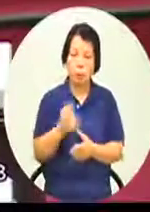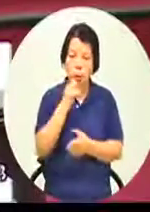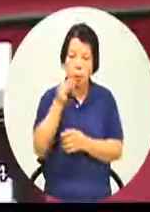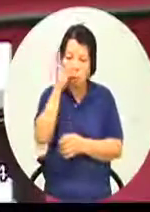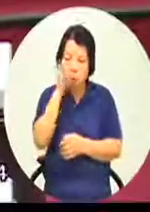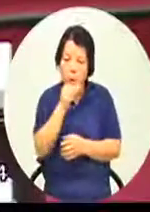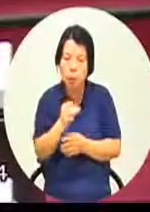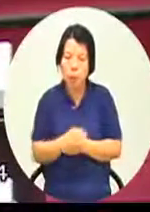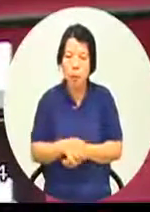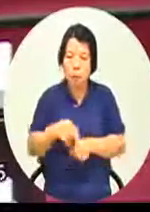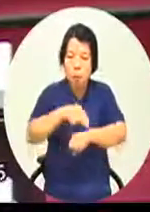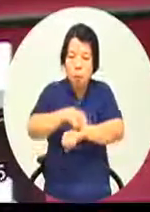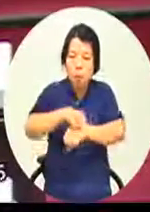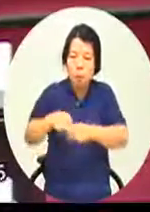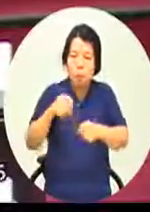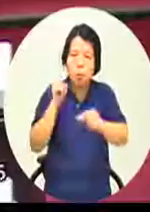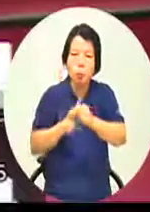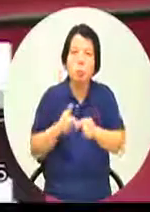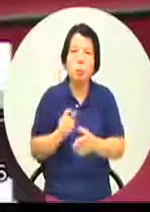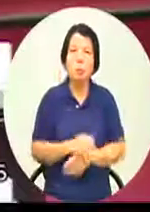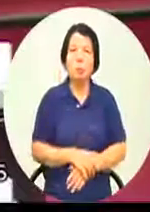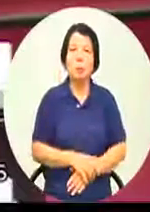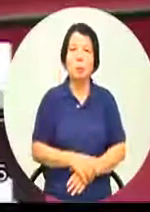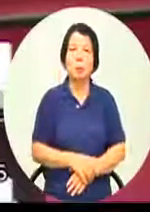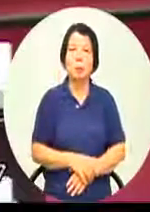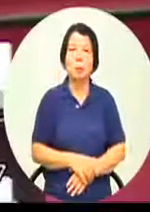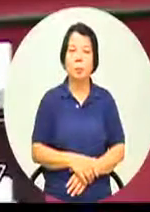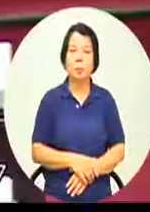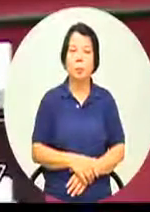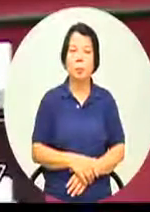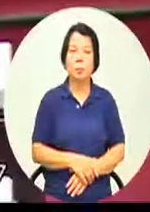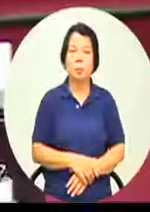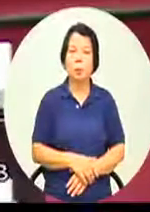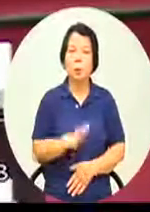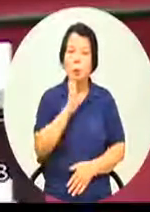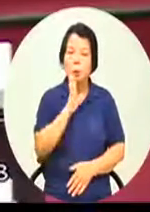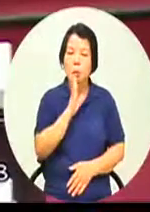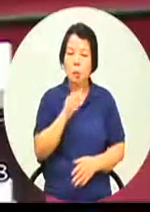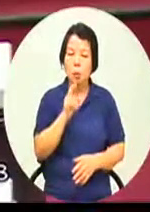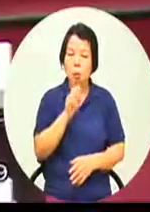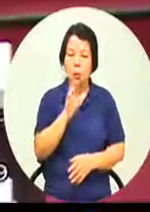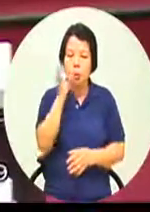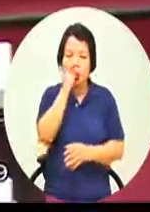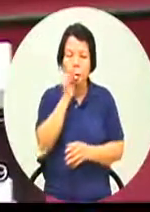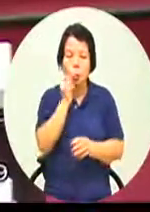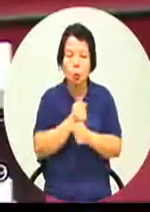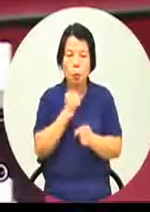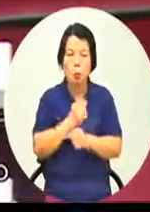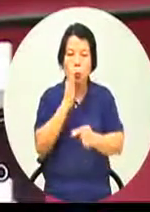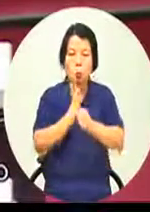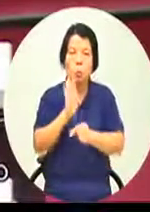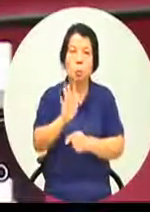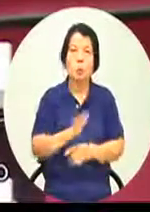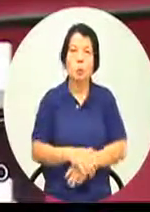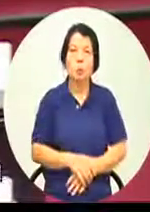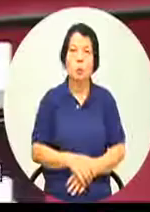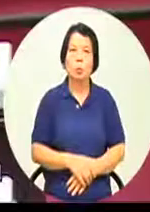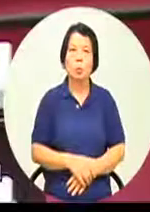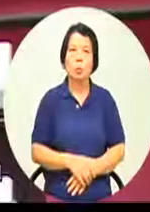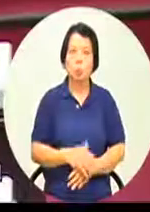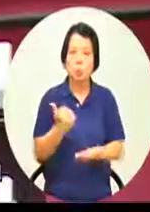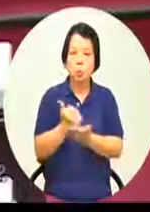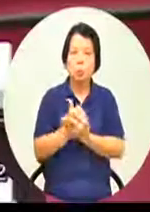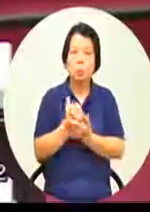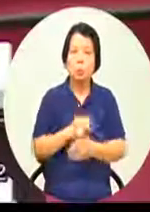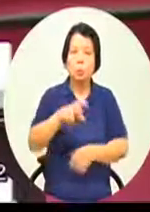个这个适合的地点所以这个部分是有在做的。那这个部分就请我